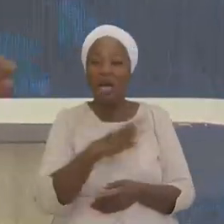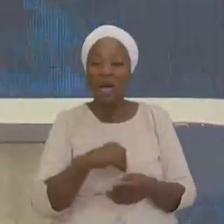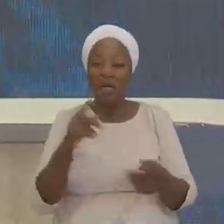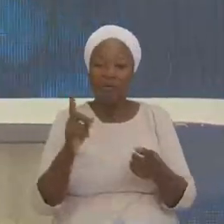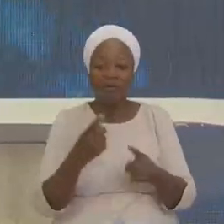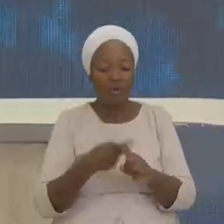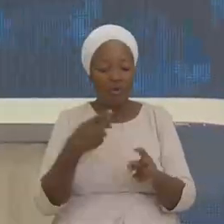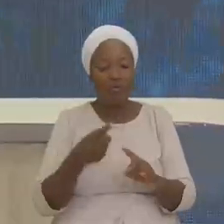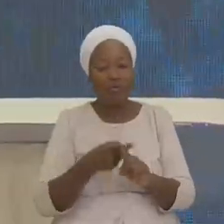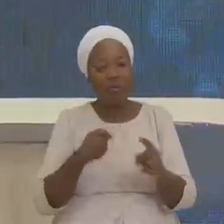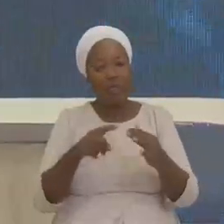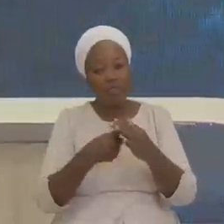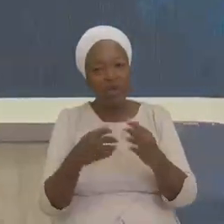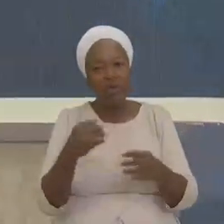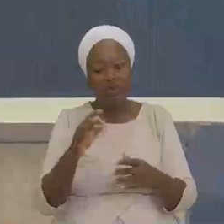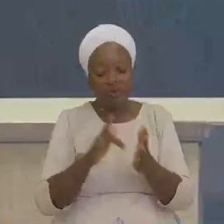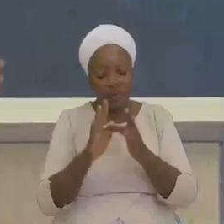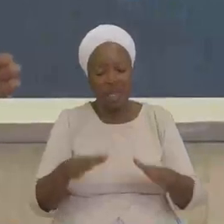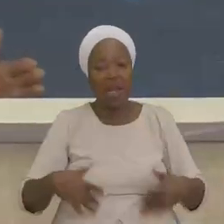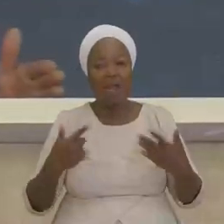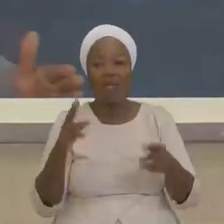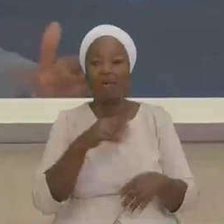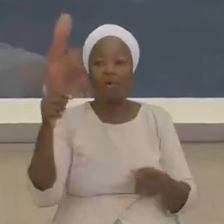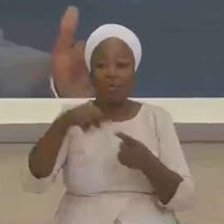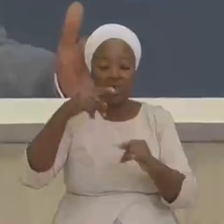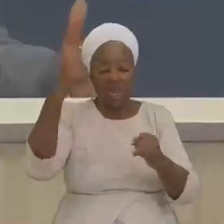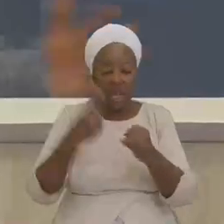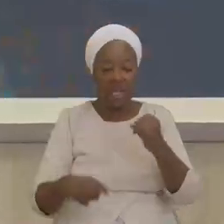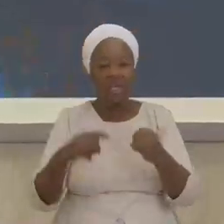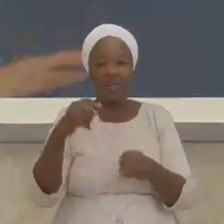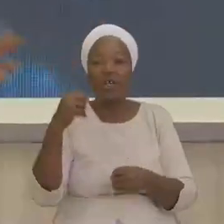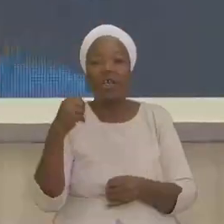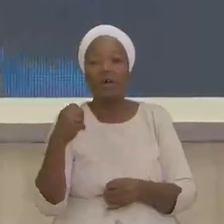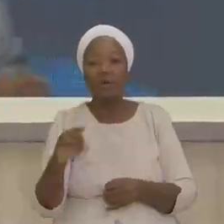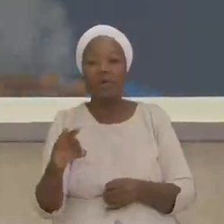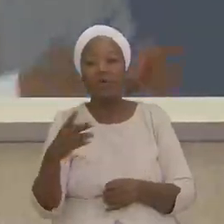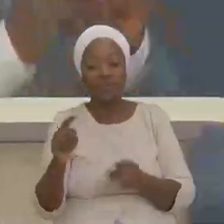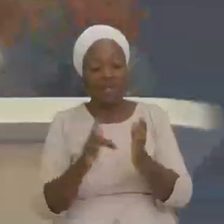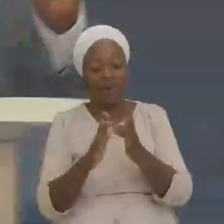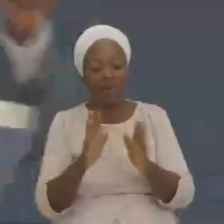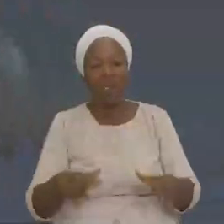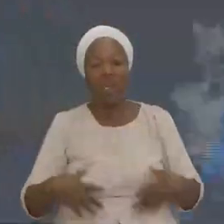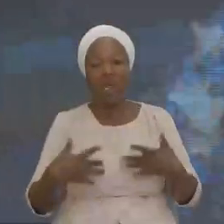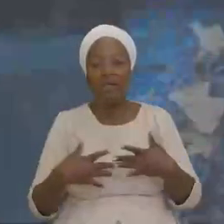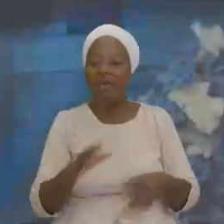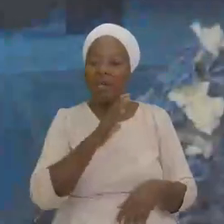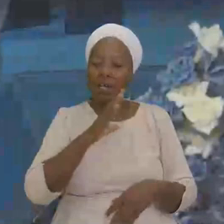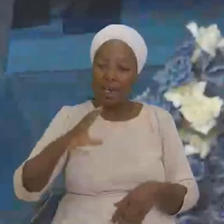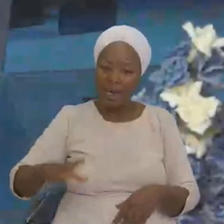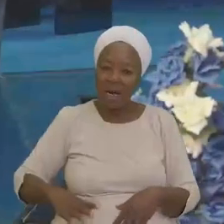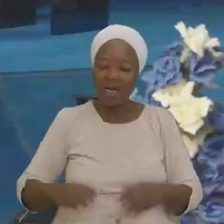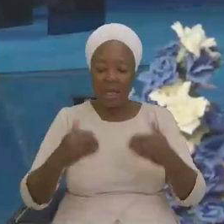la glorification, du commencement de la vie chrétienne, jusqu'à la fin, jusqu'à